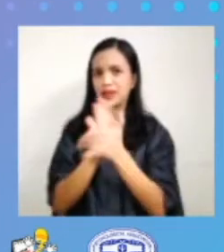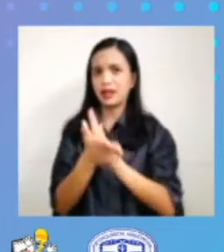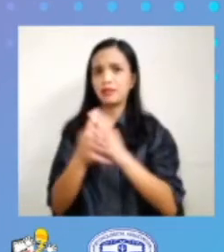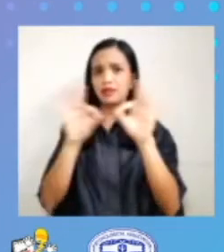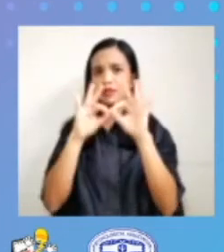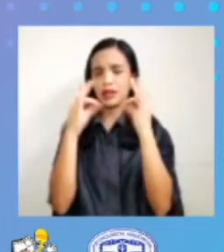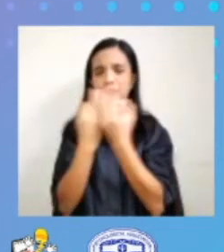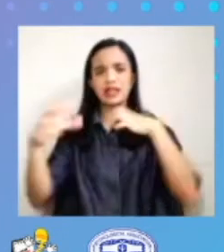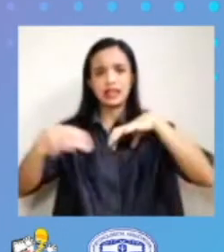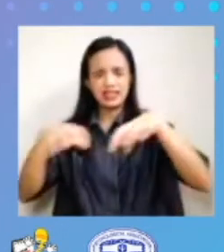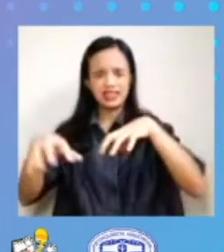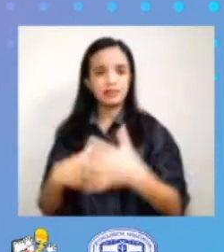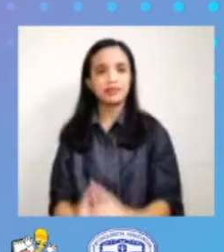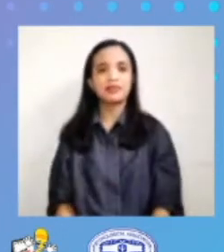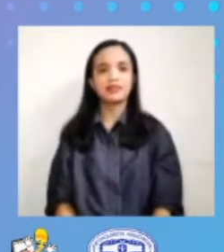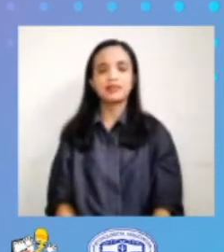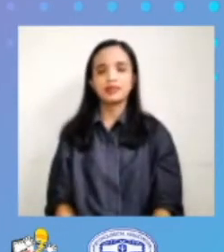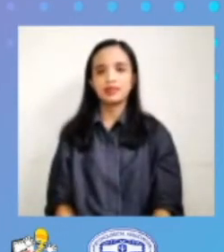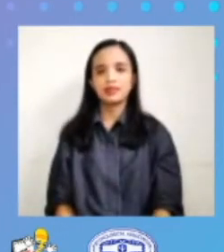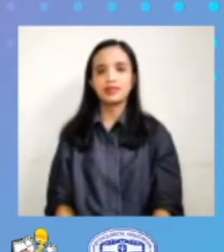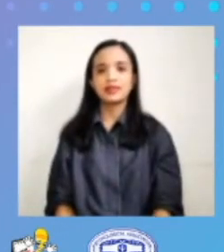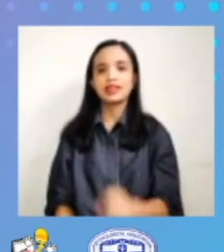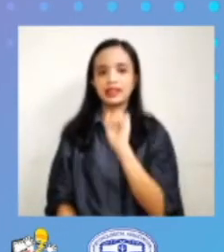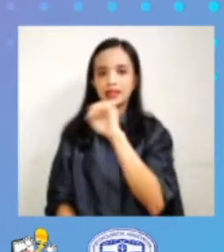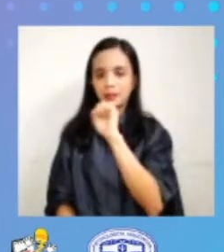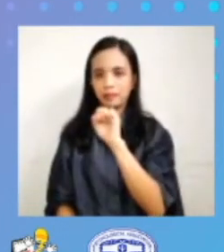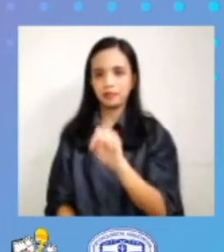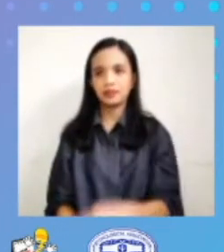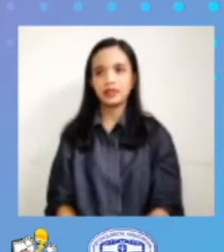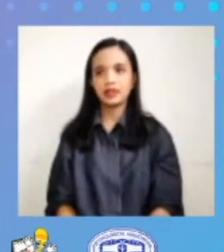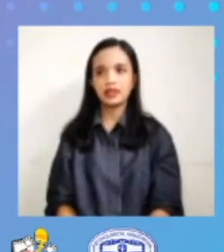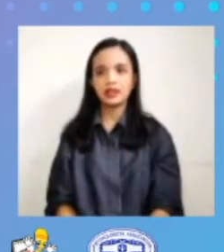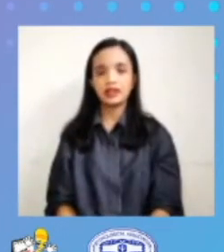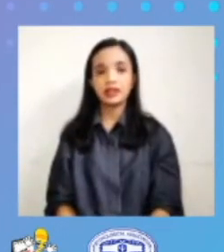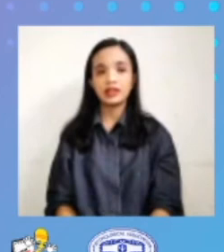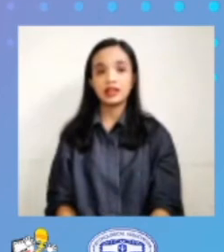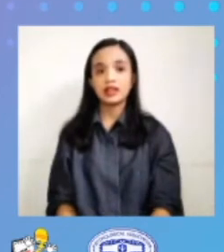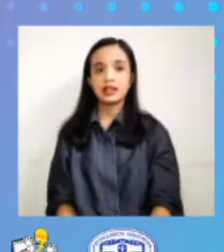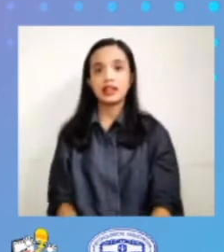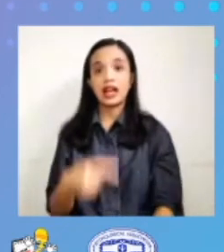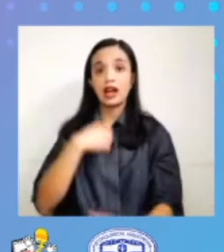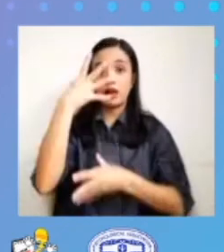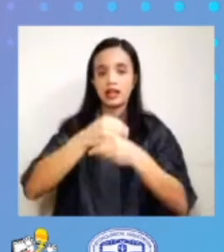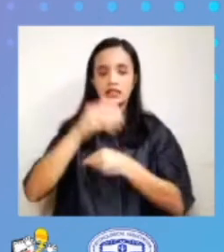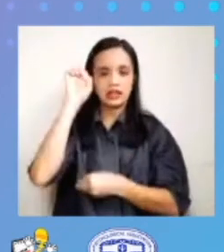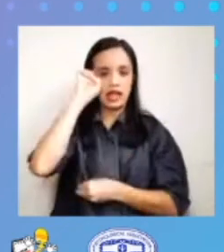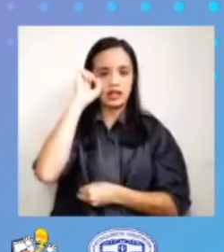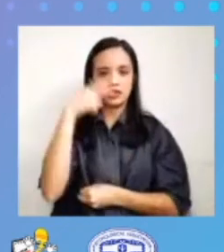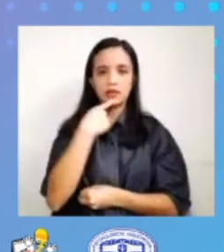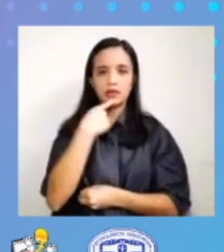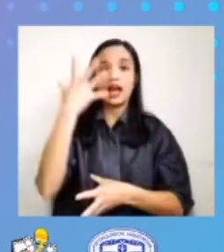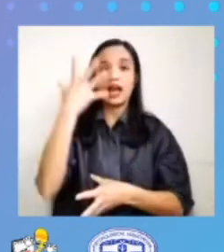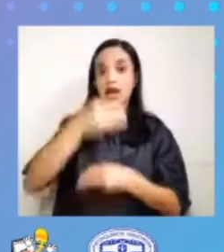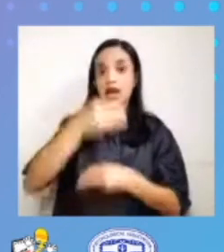na natin na check. Kaya marami ngayong mga post no, na